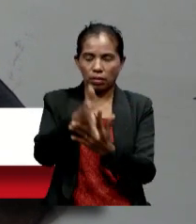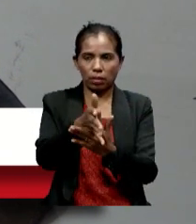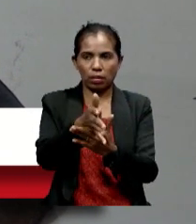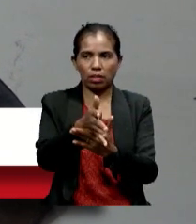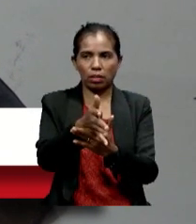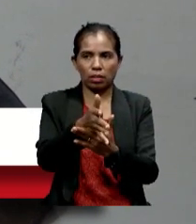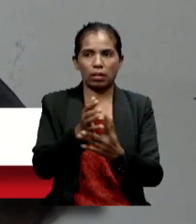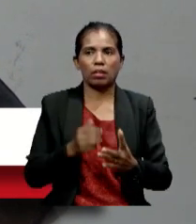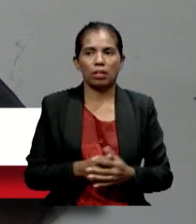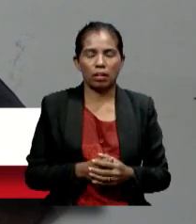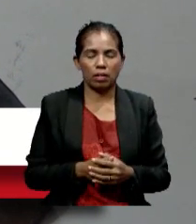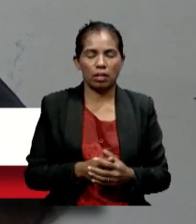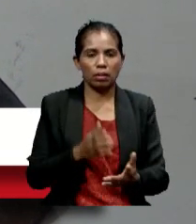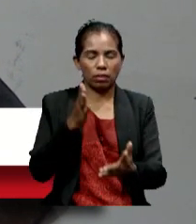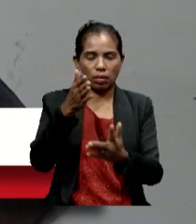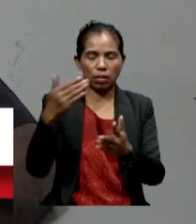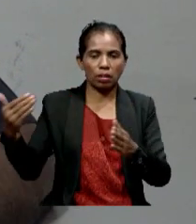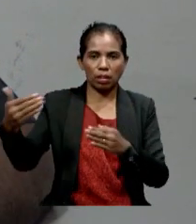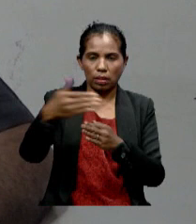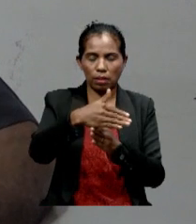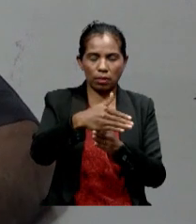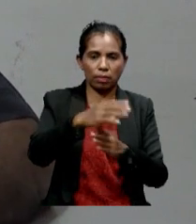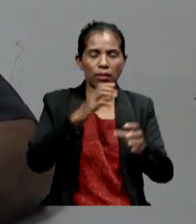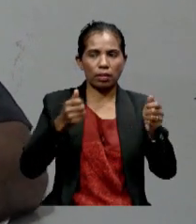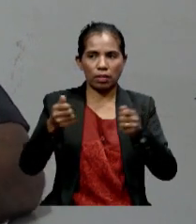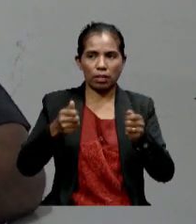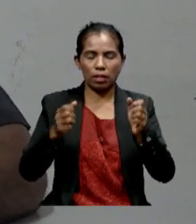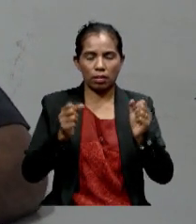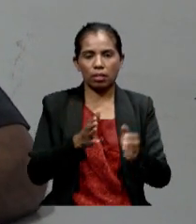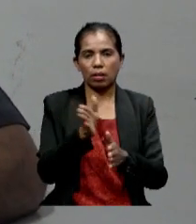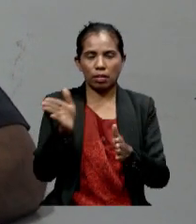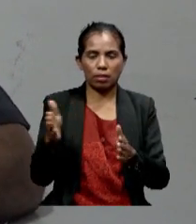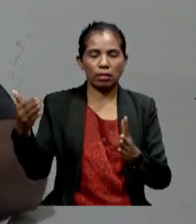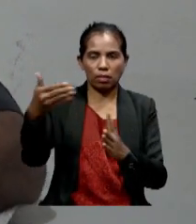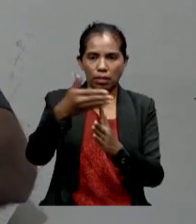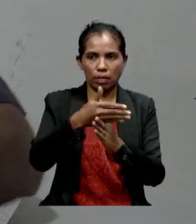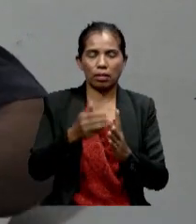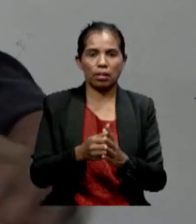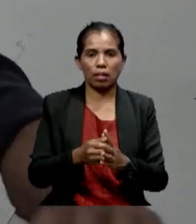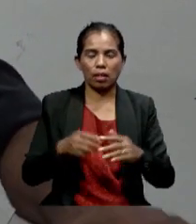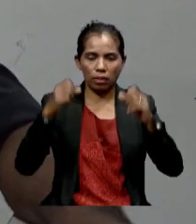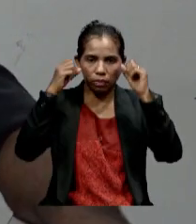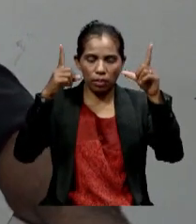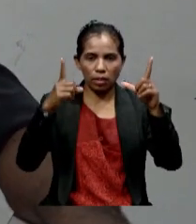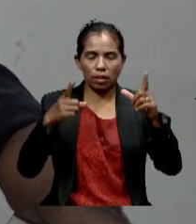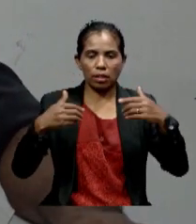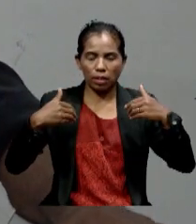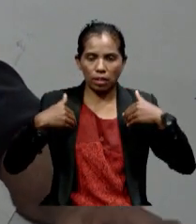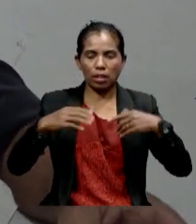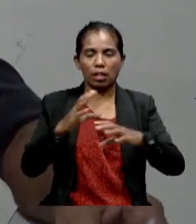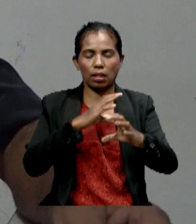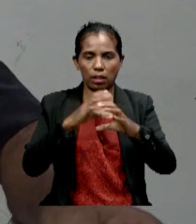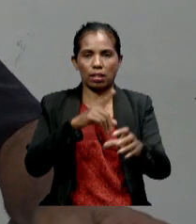kontentor kontentor ne abe kontentor ne antes de nia atul trapasa derpenti ia kereta sedan